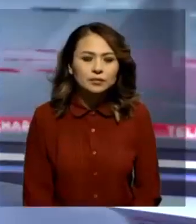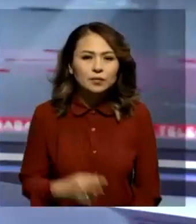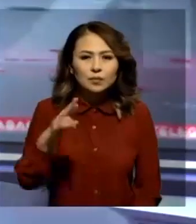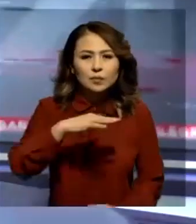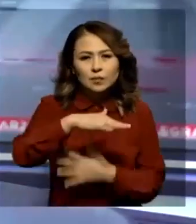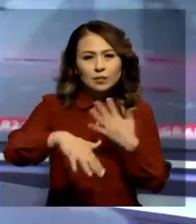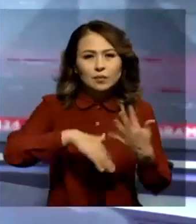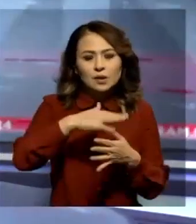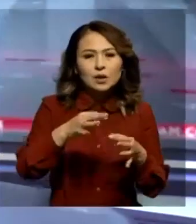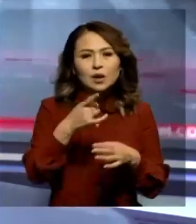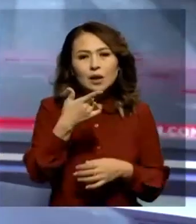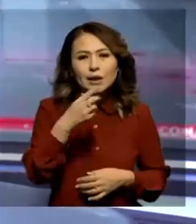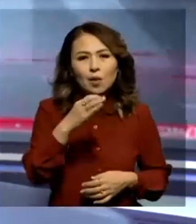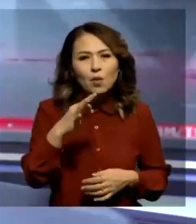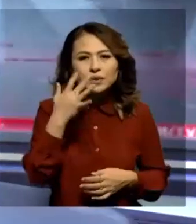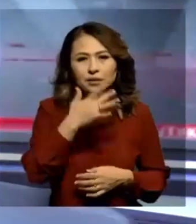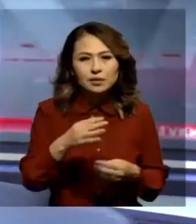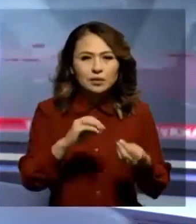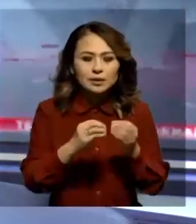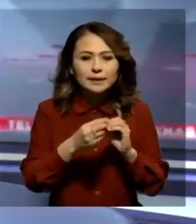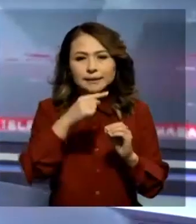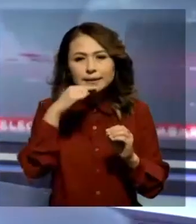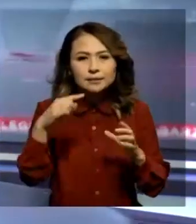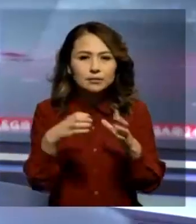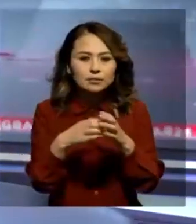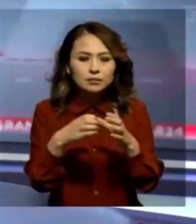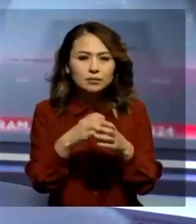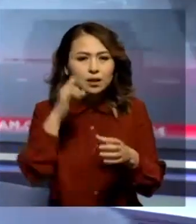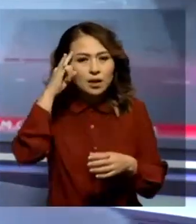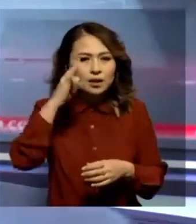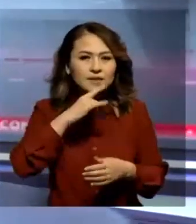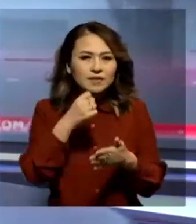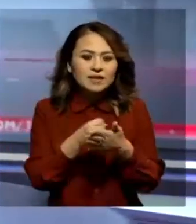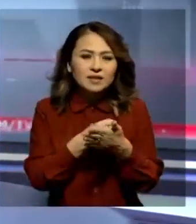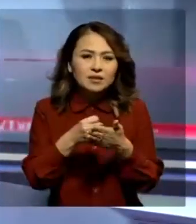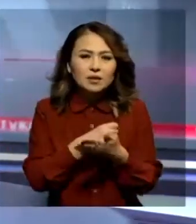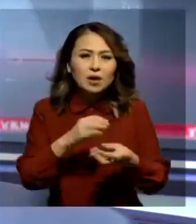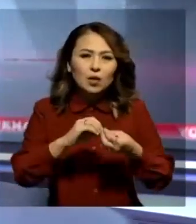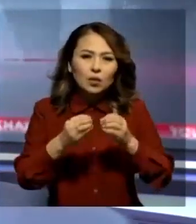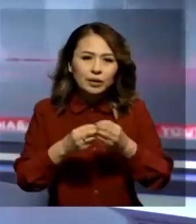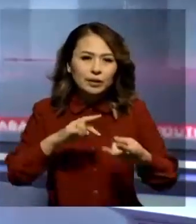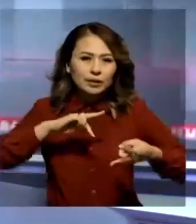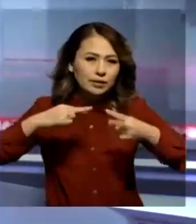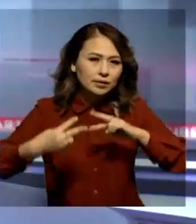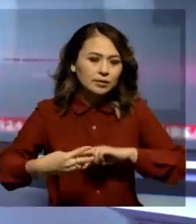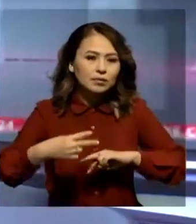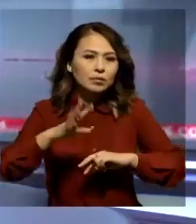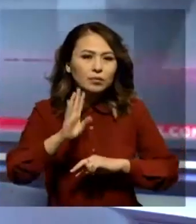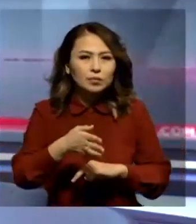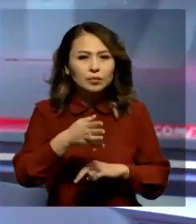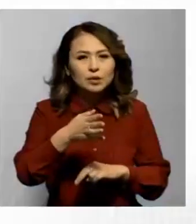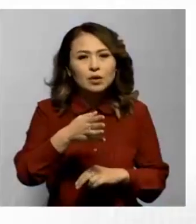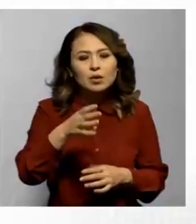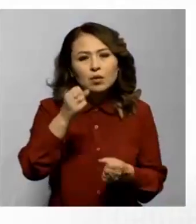Қаңтар оқиғасы өңірлердегі геосаяси ахуал және ресейлік компанияларға салынған санкциялар Қазақстандағы инвестициялық ахуалға кері әсерін тигізбей